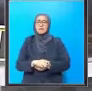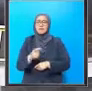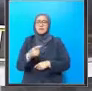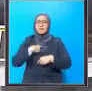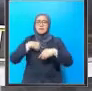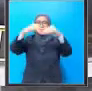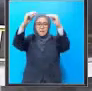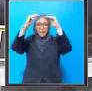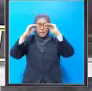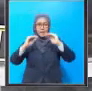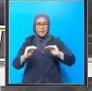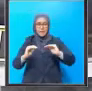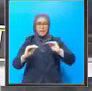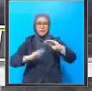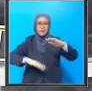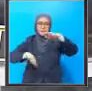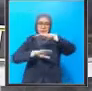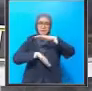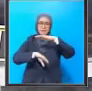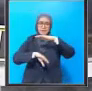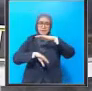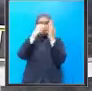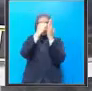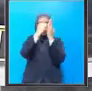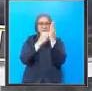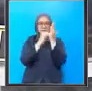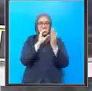Yang seterusnya adalah di bawah putiran